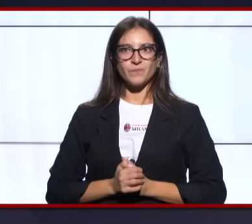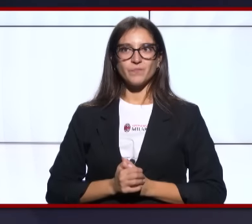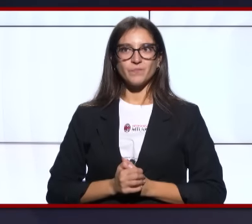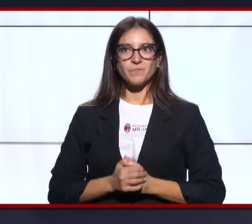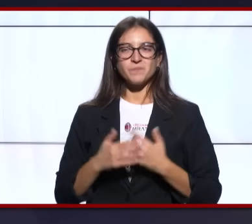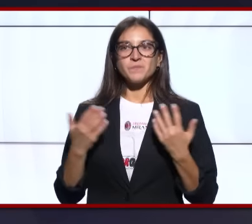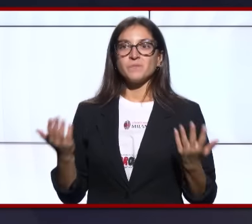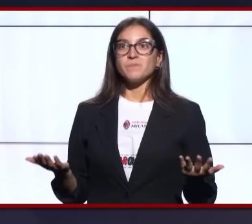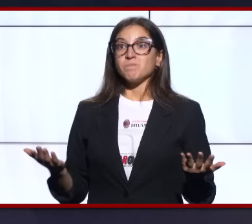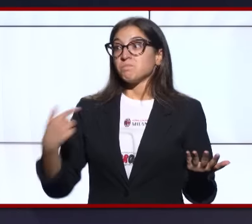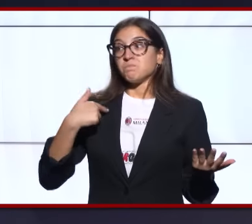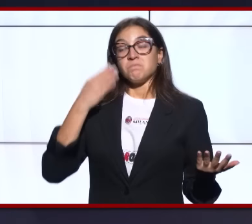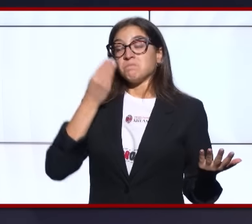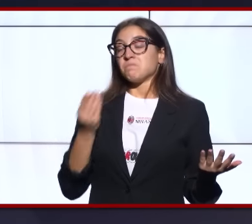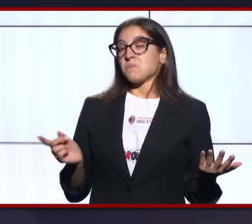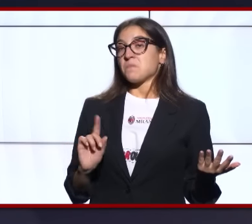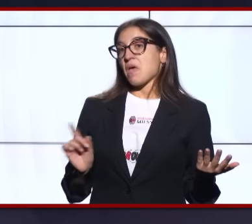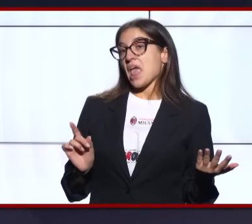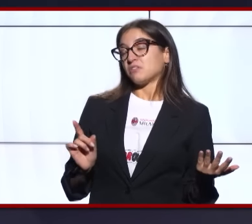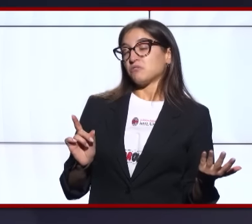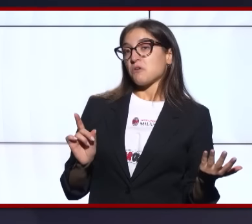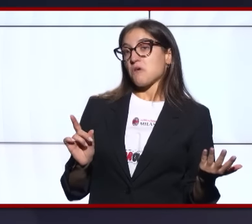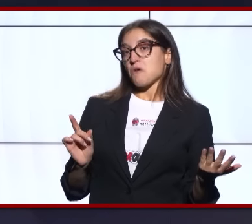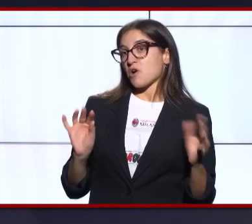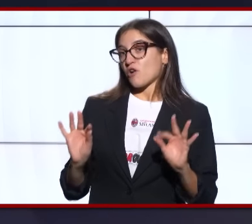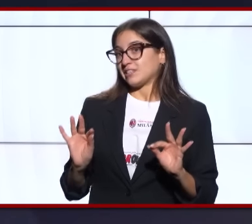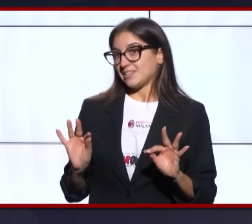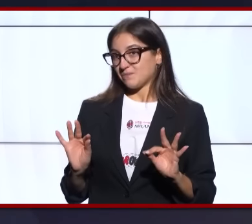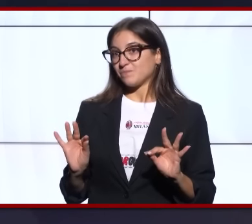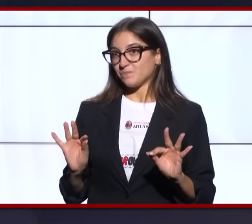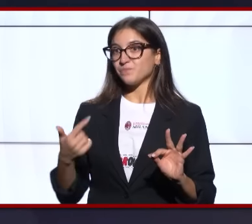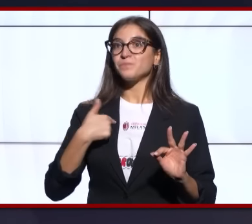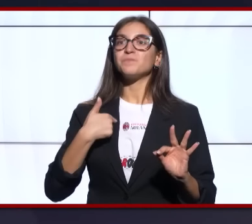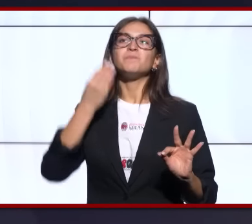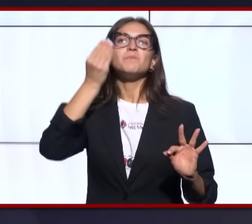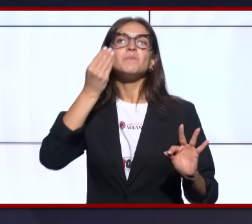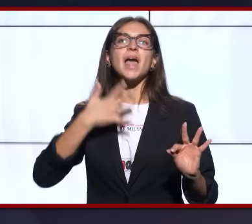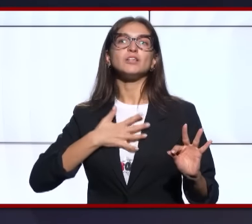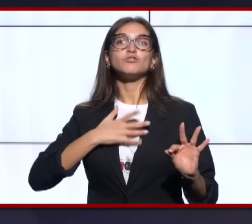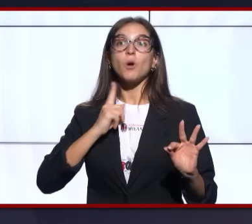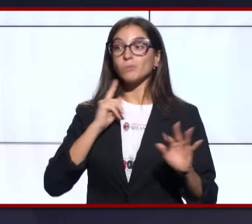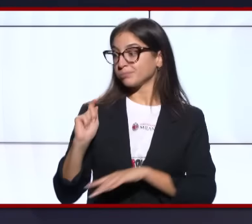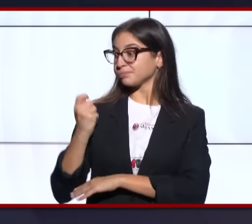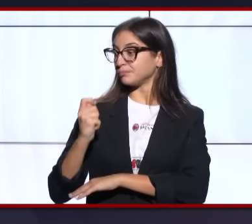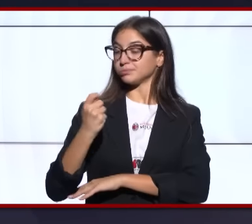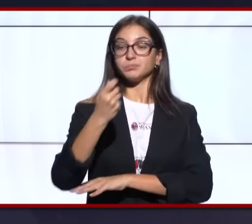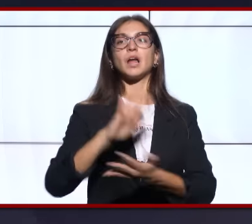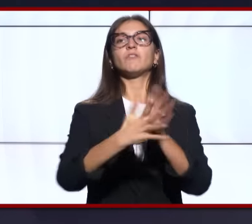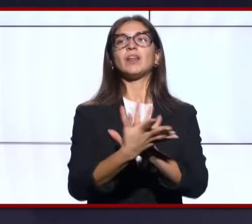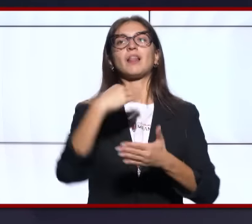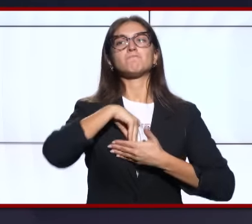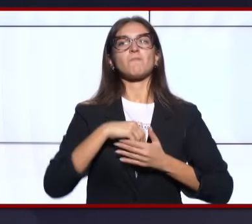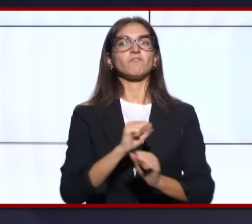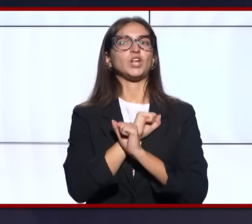siamo io non penso non penso così io io io penso che le vittorie portano fiducia più